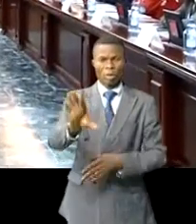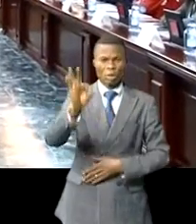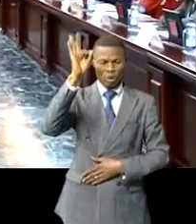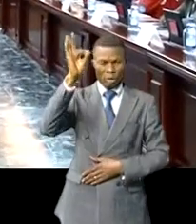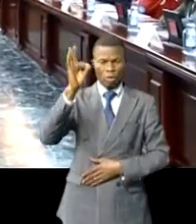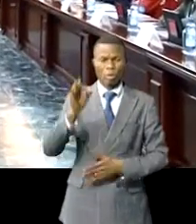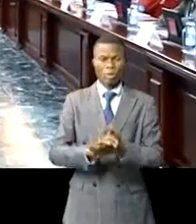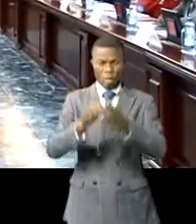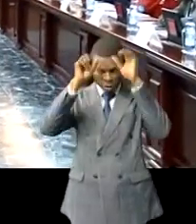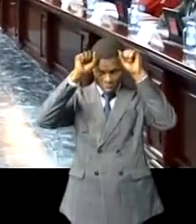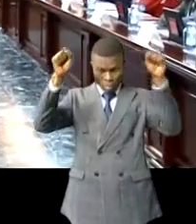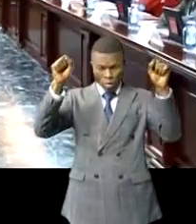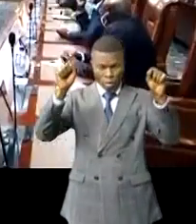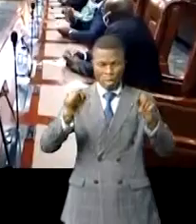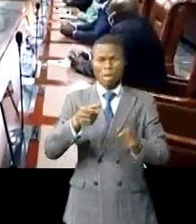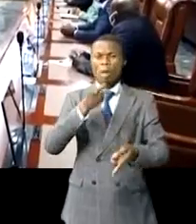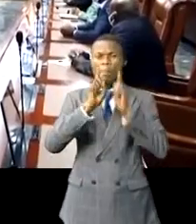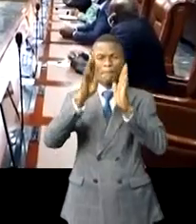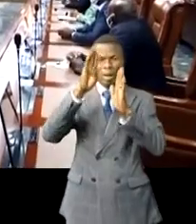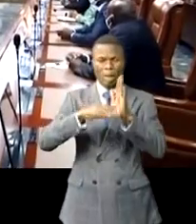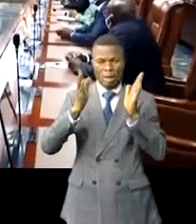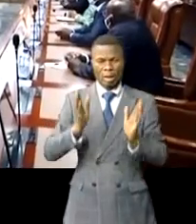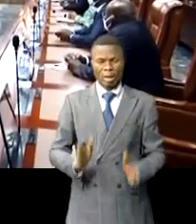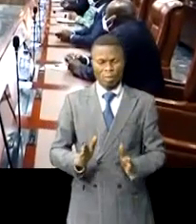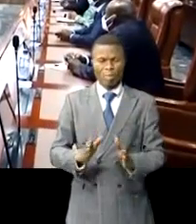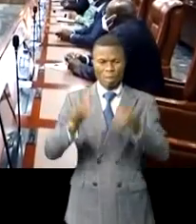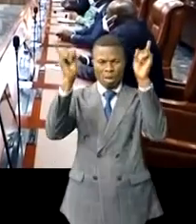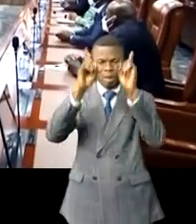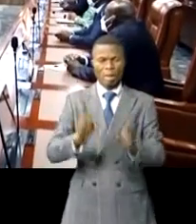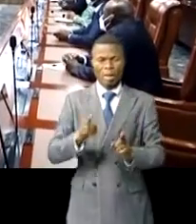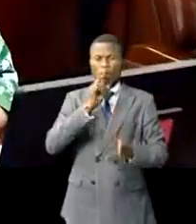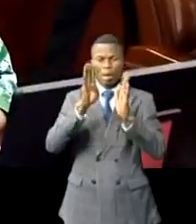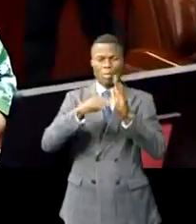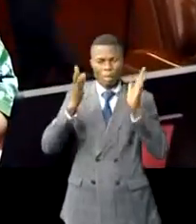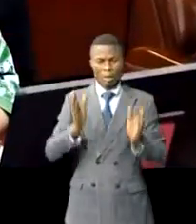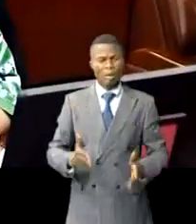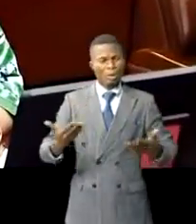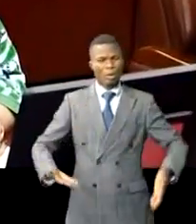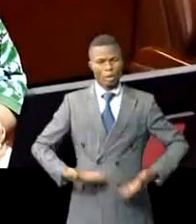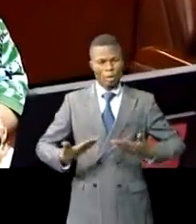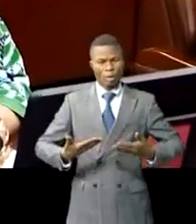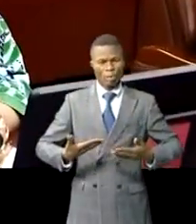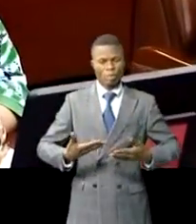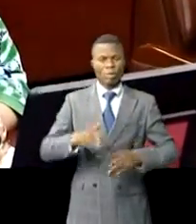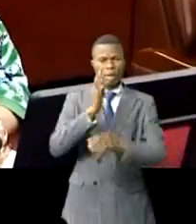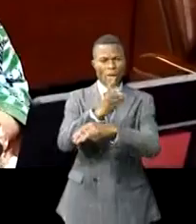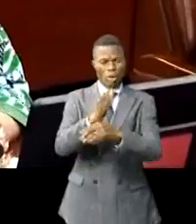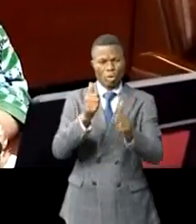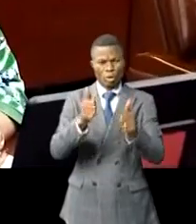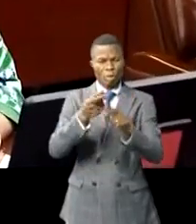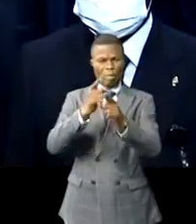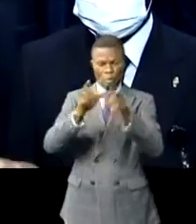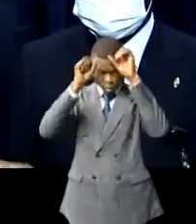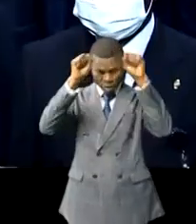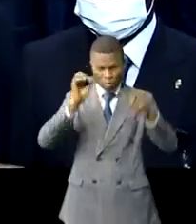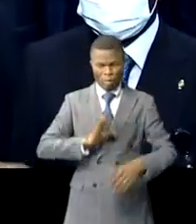désignation du président du Parlement panafricain. Les parlementaires se sont réjouis des sages conseils du président